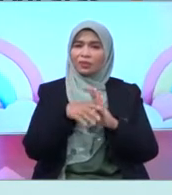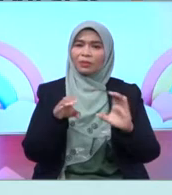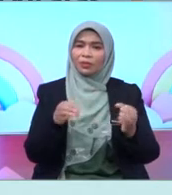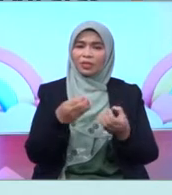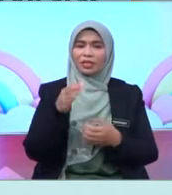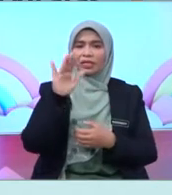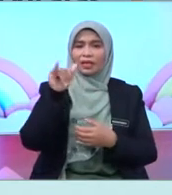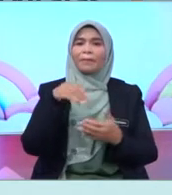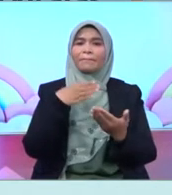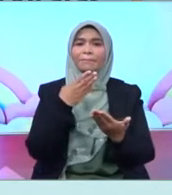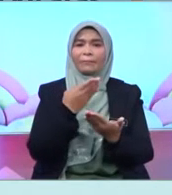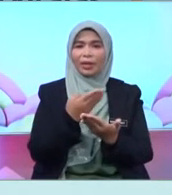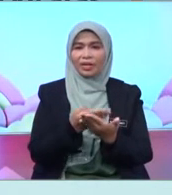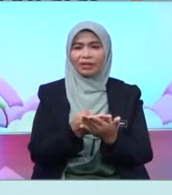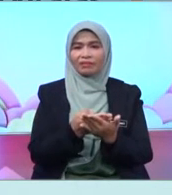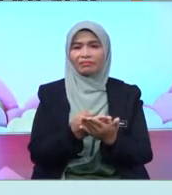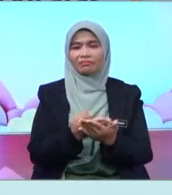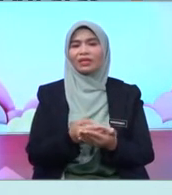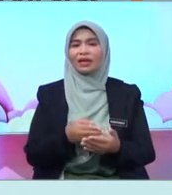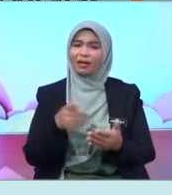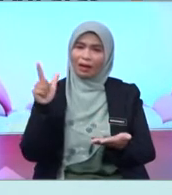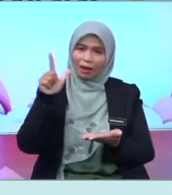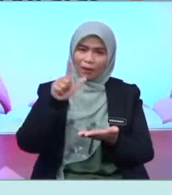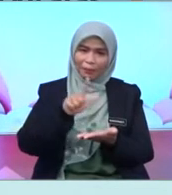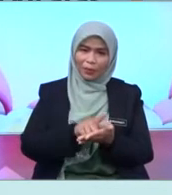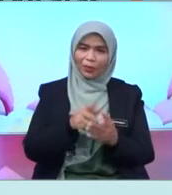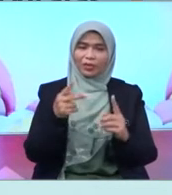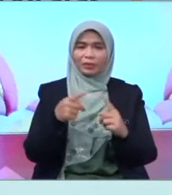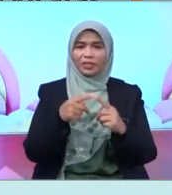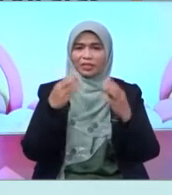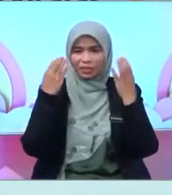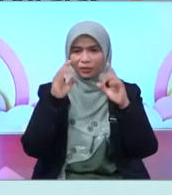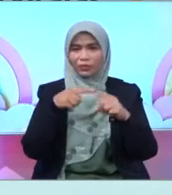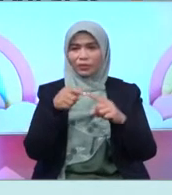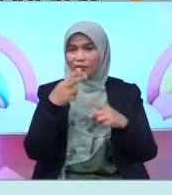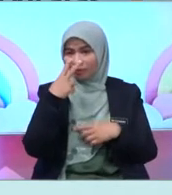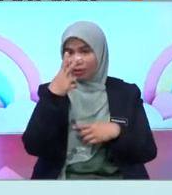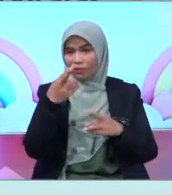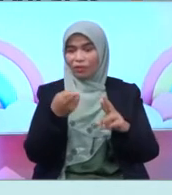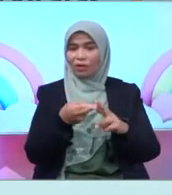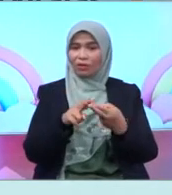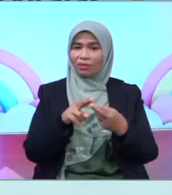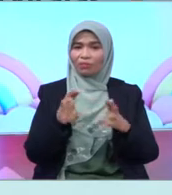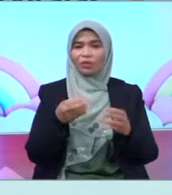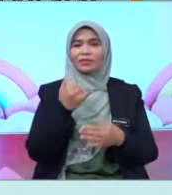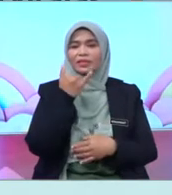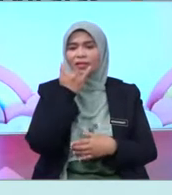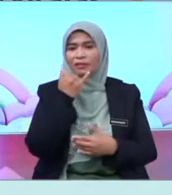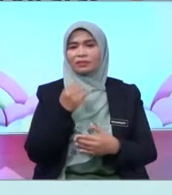tindakan Jeff itu di melaporkan kepada guru disiplin ah dan melakukan perbuatan yang baik